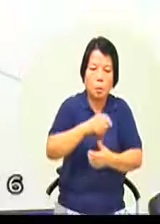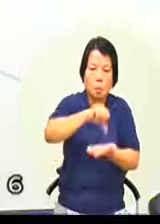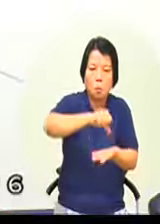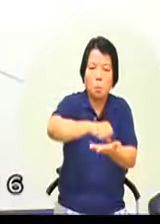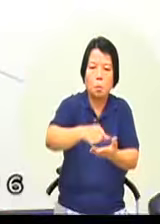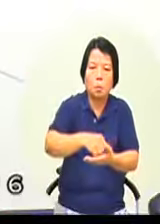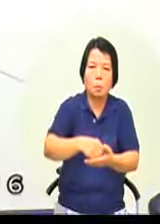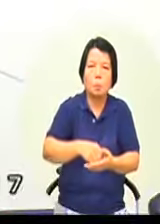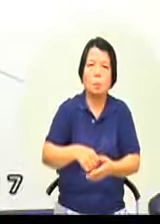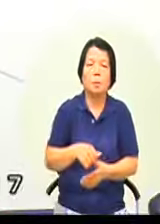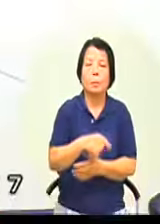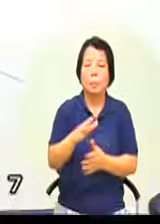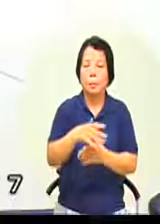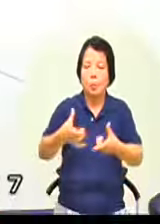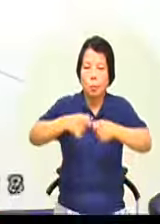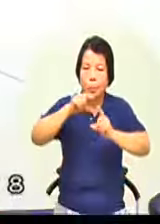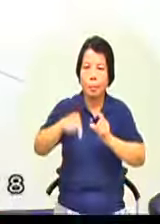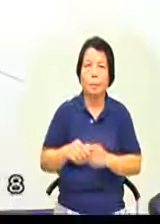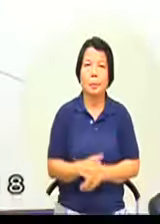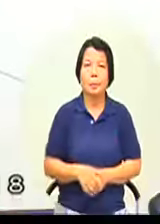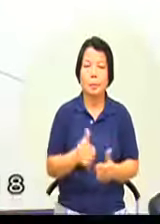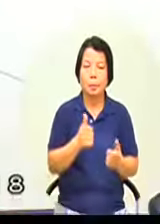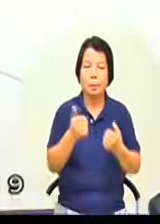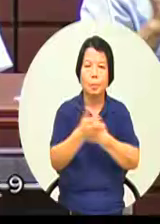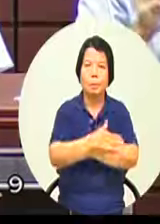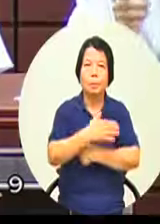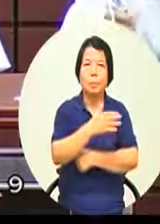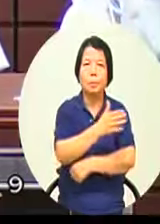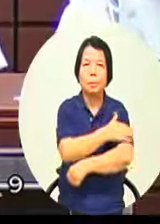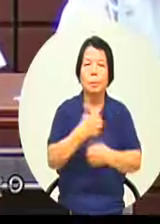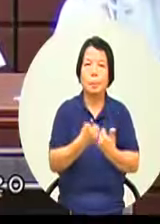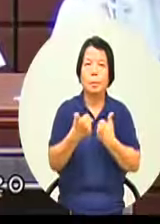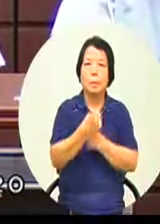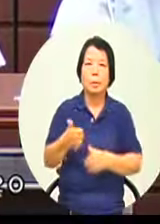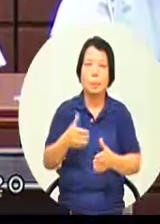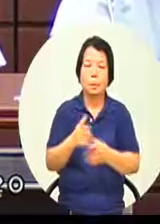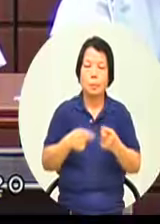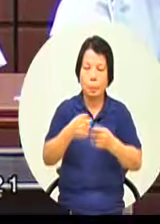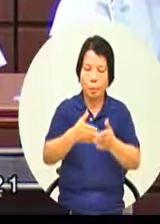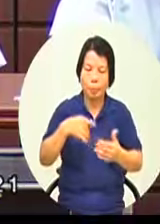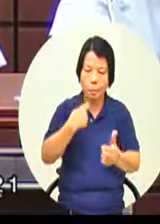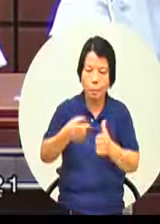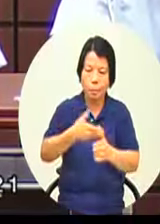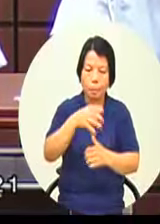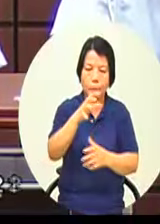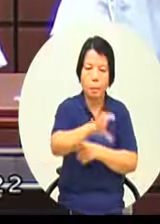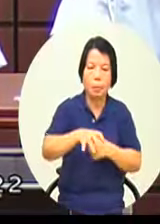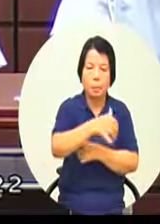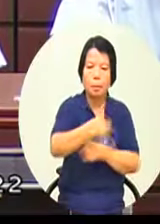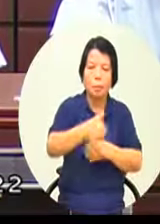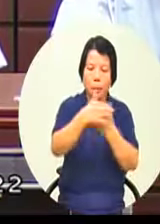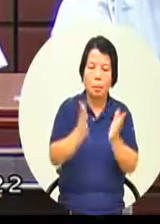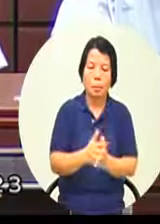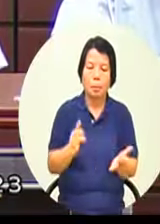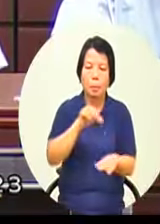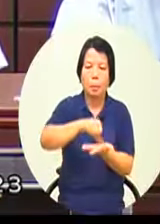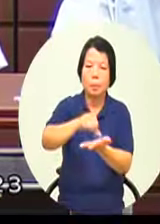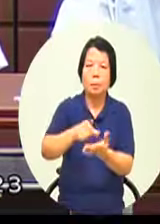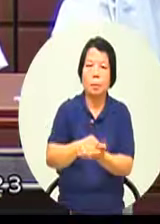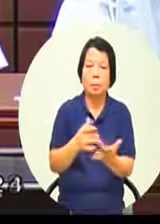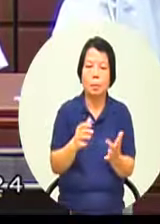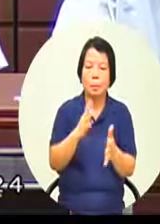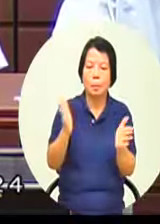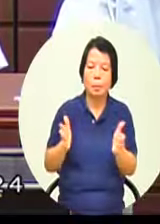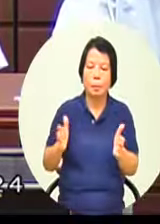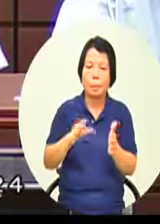请你答复。 主席，谢谢陈言。我想我们应该要教育我们的农民做产期调节，不要就同